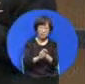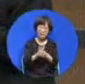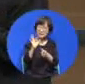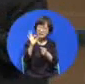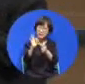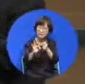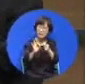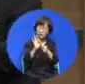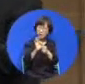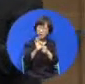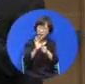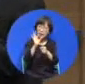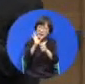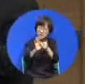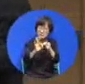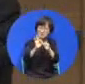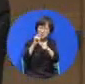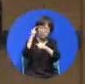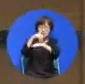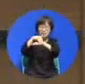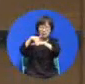for the works to take place. 이거는요,